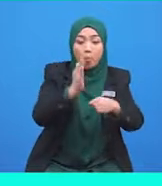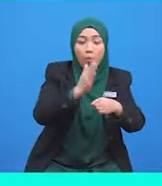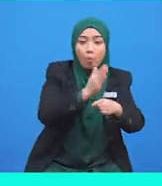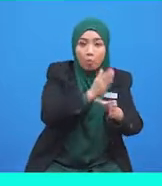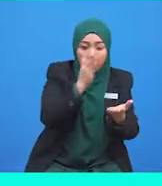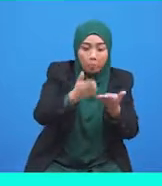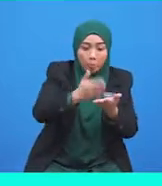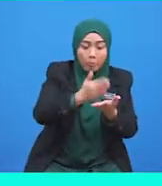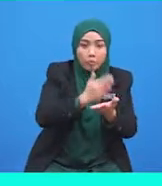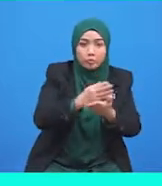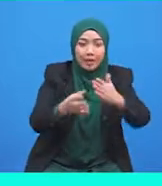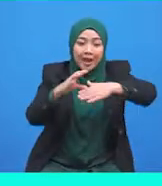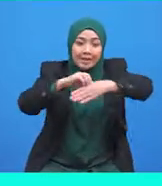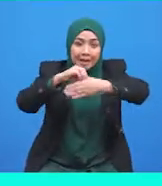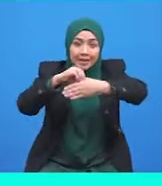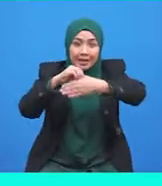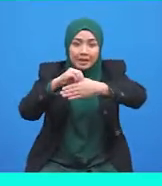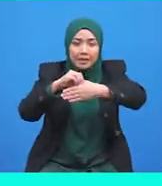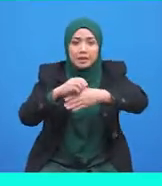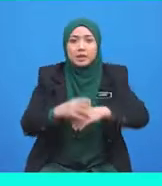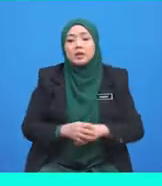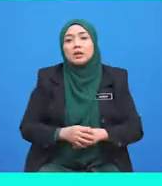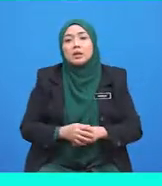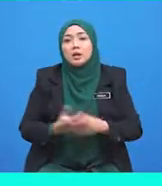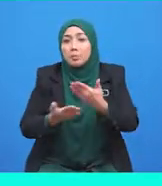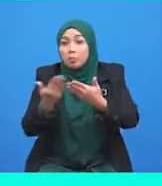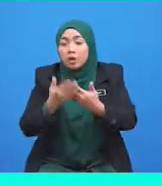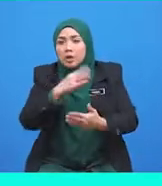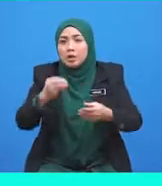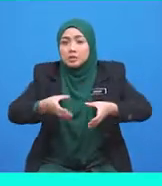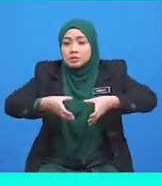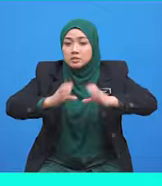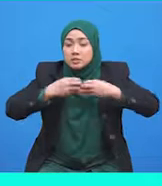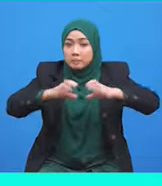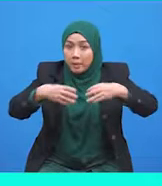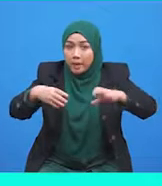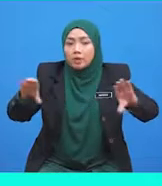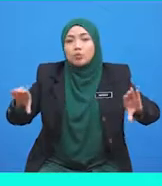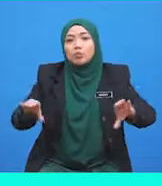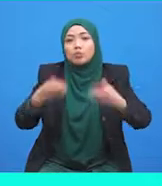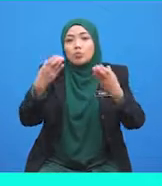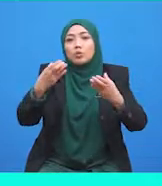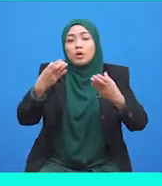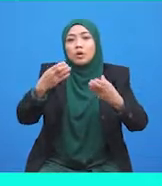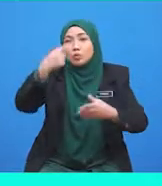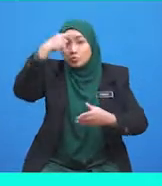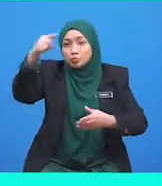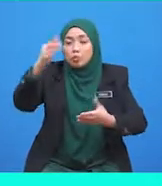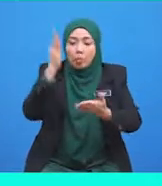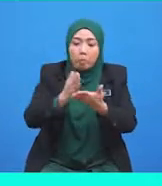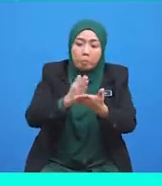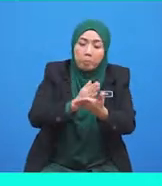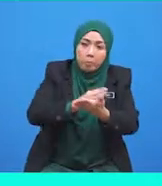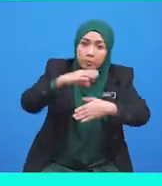Mesin ini memudahkan dan mempercepatkan lagi proses pemotongan. Sebenarnya, penggunaan mesin begitu